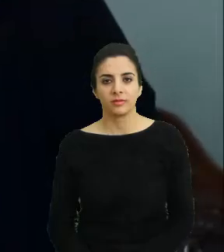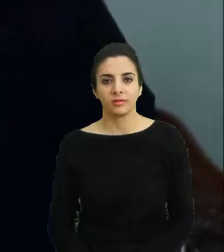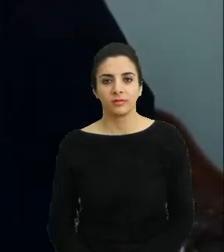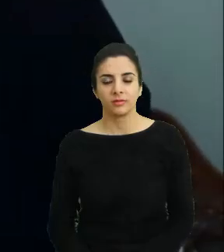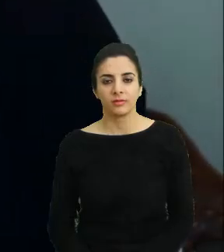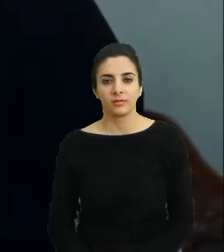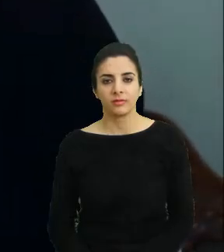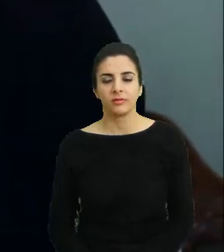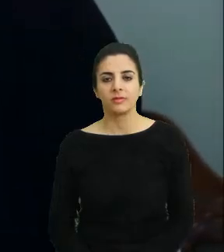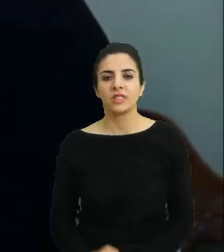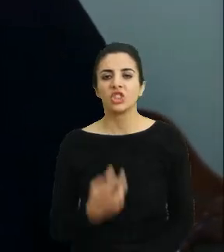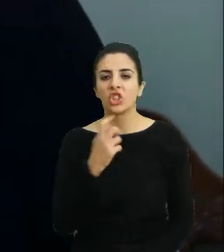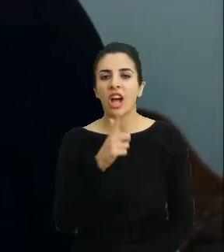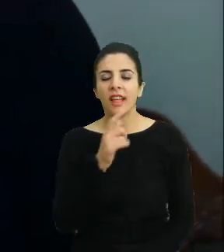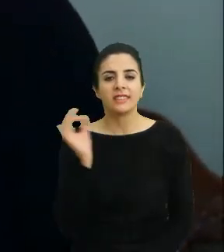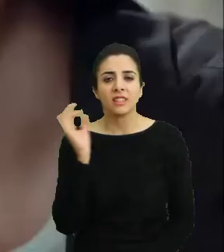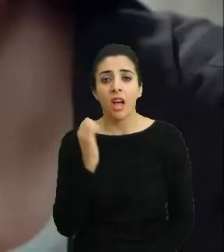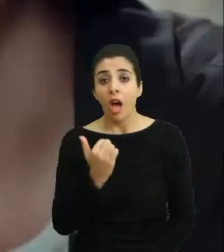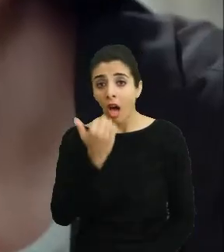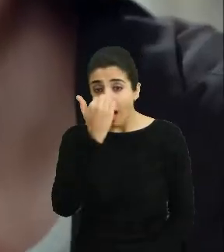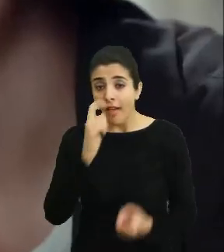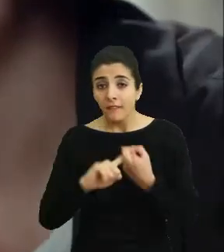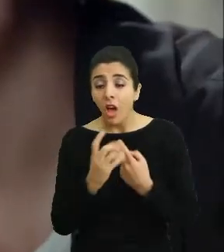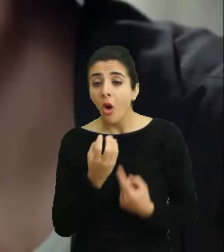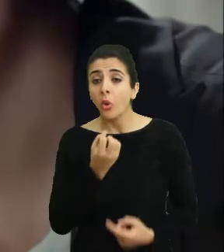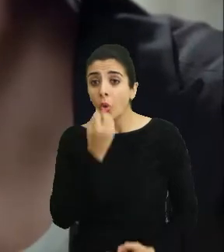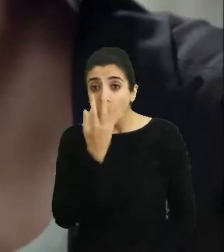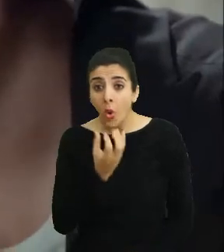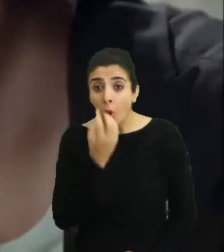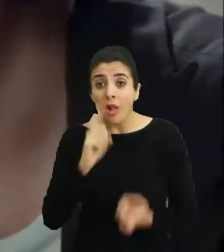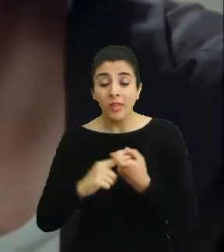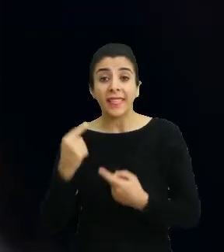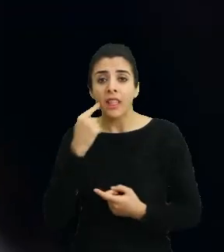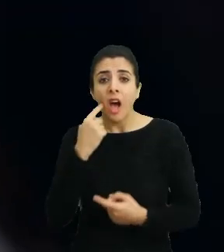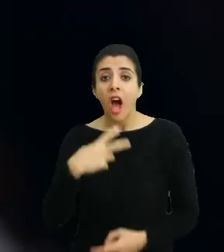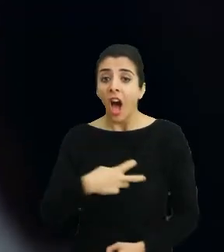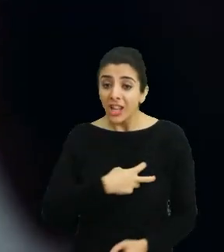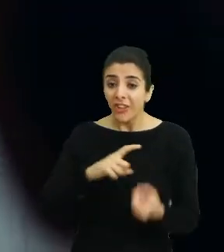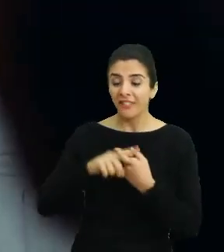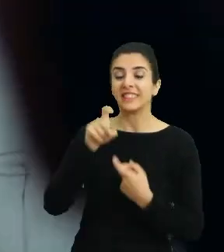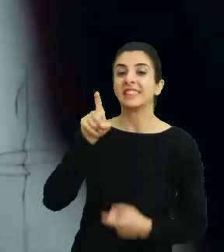Kan ve gül ve diken, aşkın ve sen.